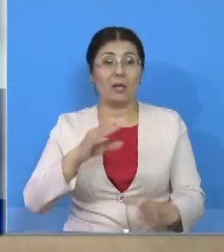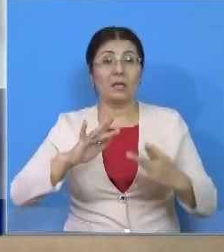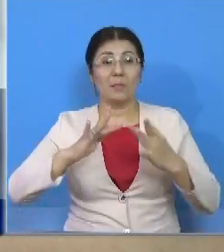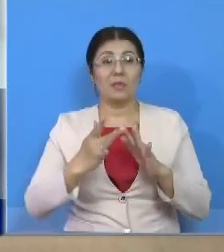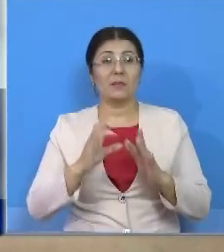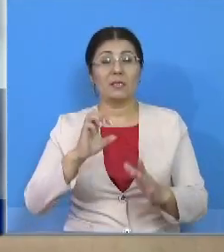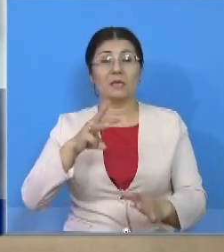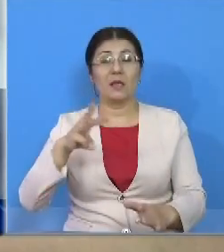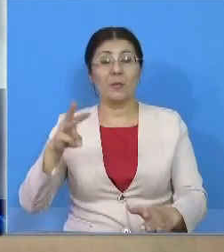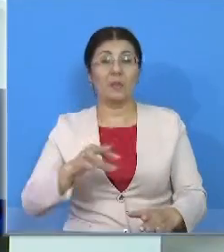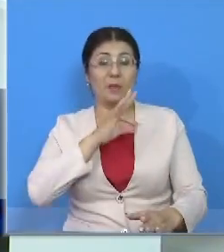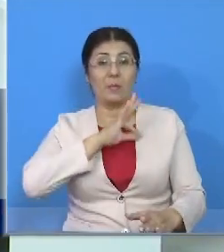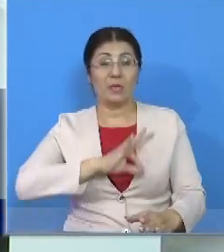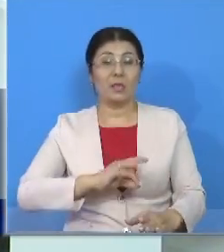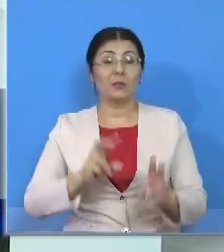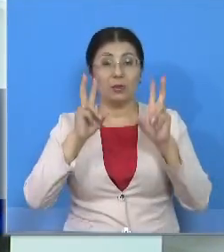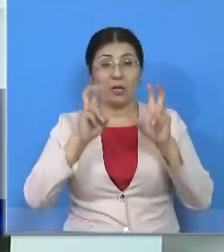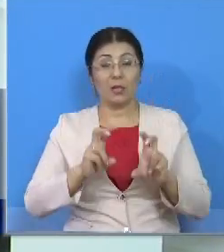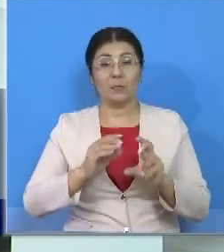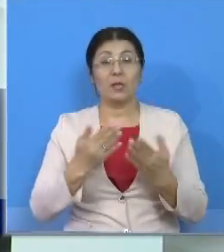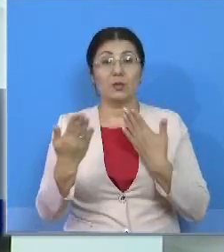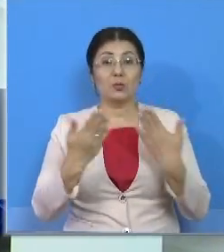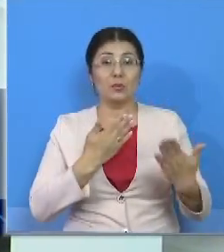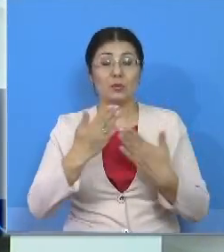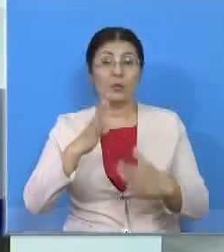мен SMM-ді тиімді пайдалану тақырыптары сөз болды.